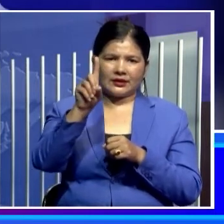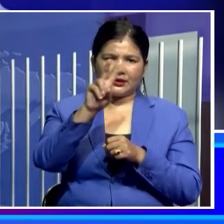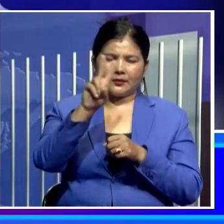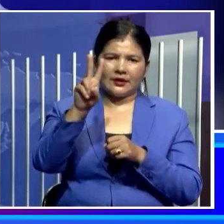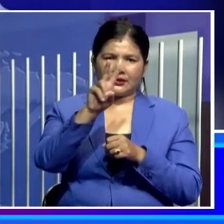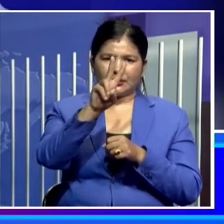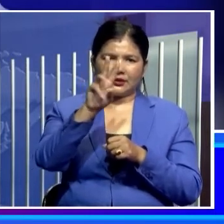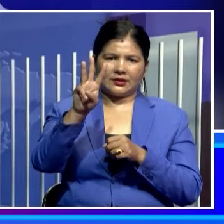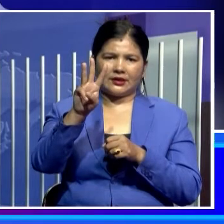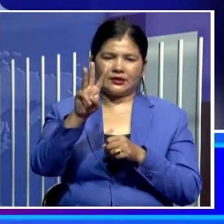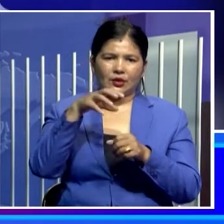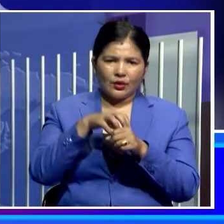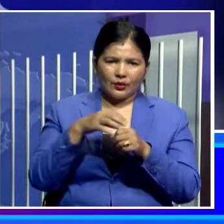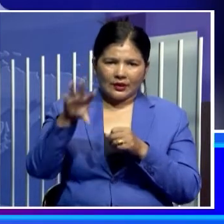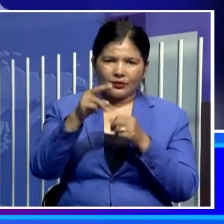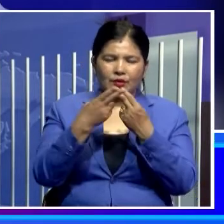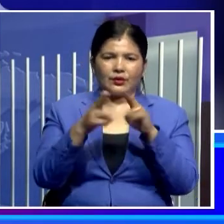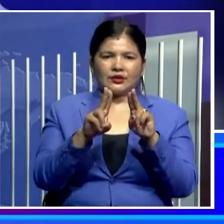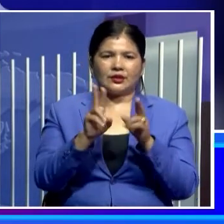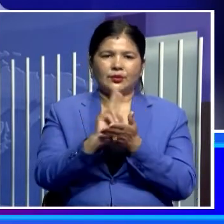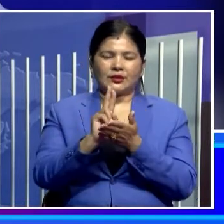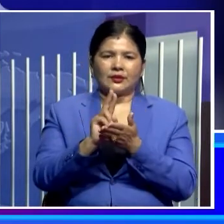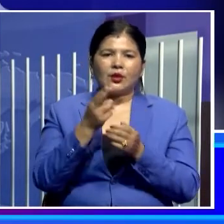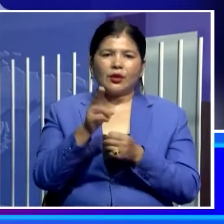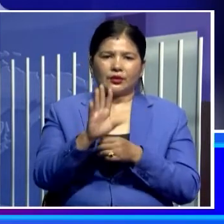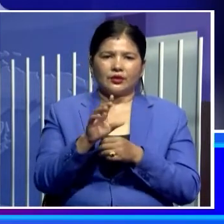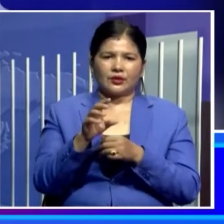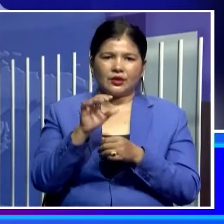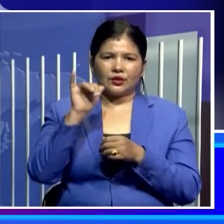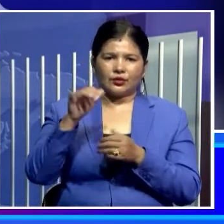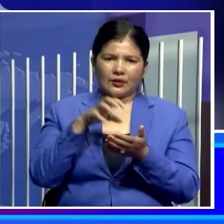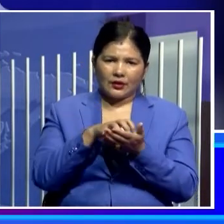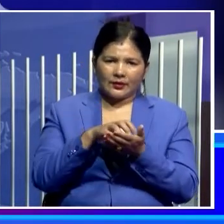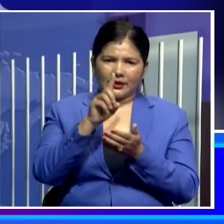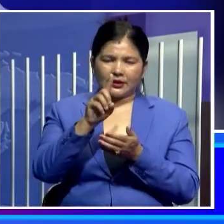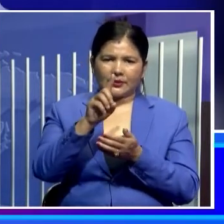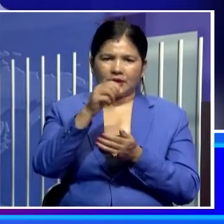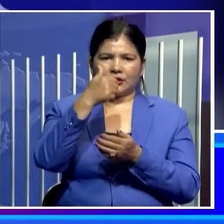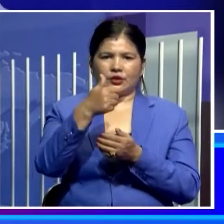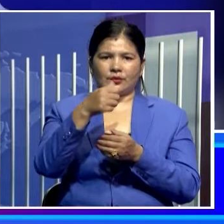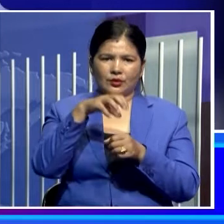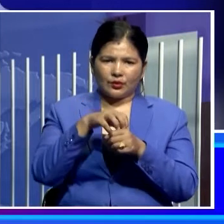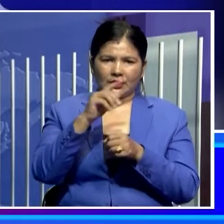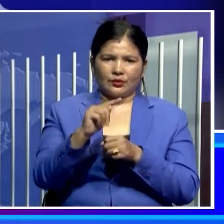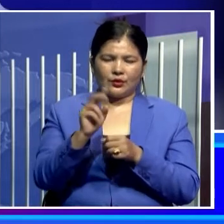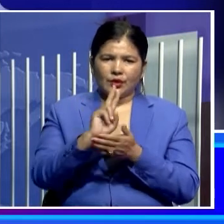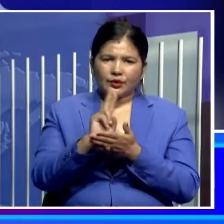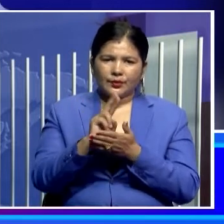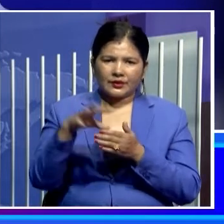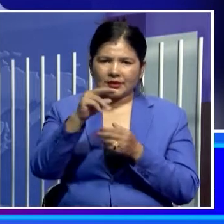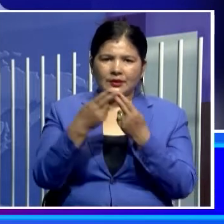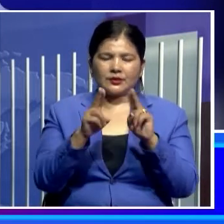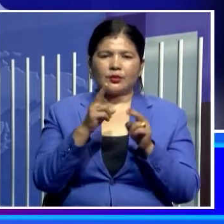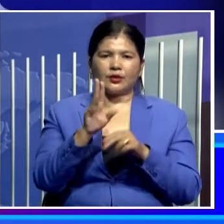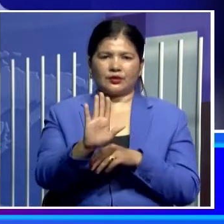20, 21, 22 र 23 नम्बर वडाको नतिजा सार्वजनिक भइसकेको छ भने यसै गरी डुडुवाको 1 नम्बर र 6 नम्बर वडाको नतिजा